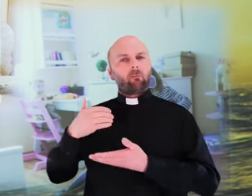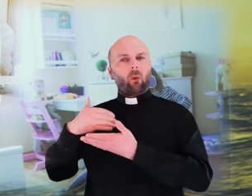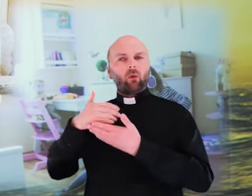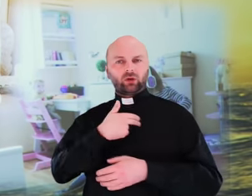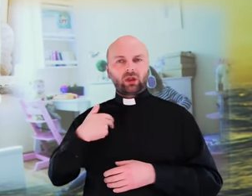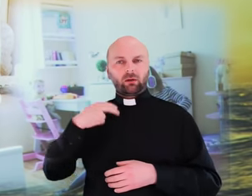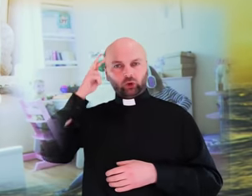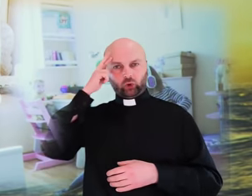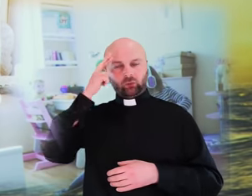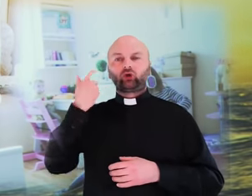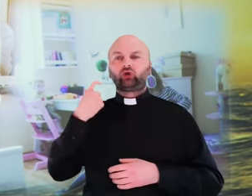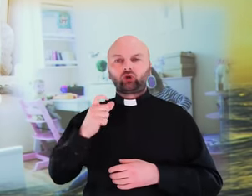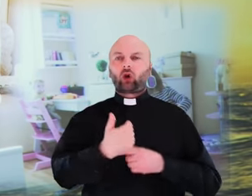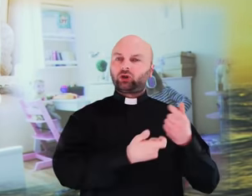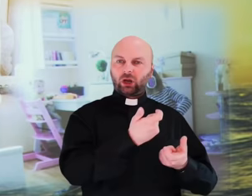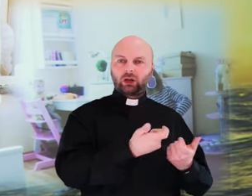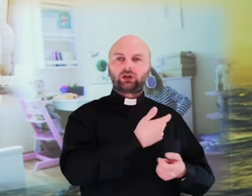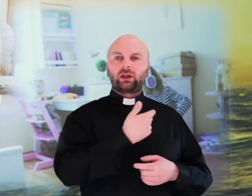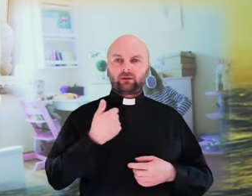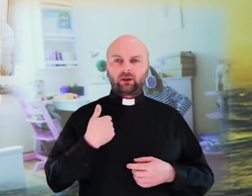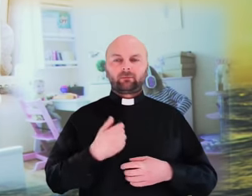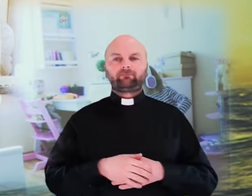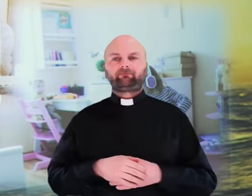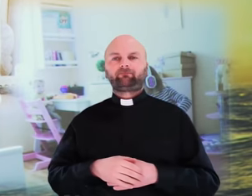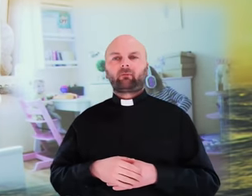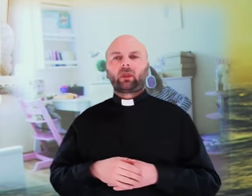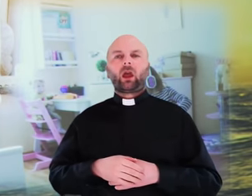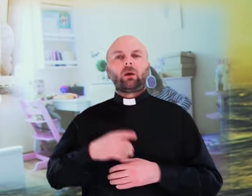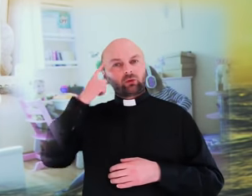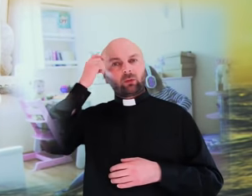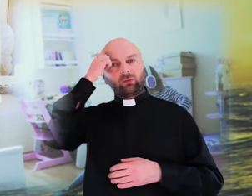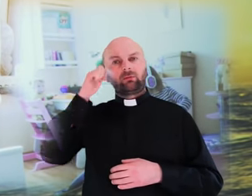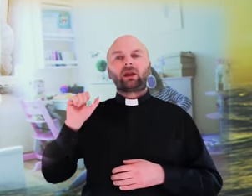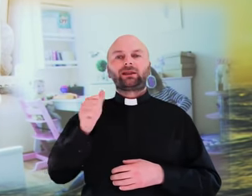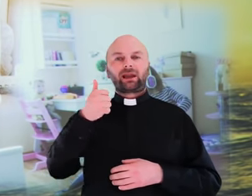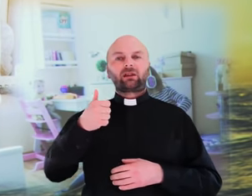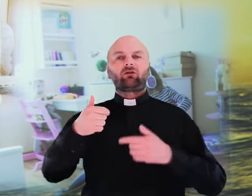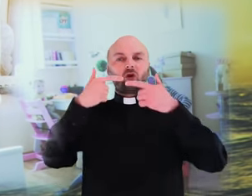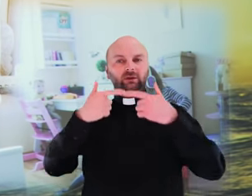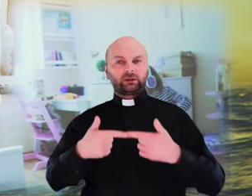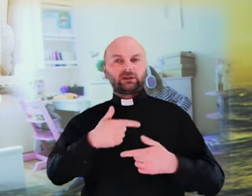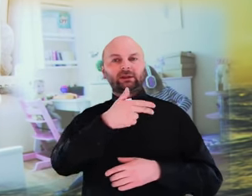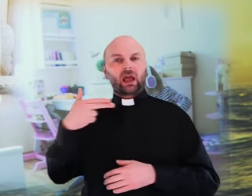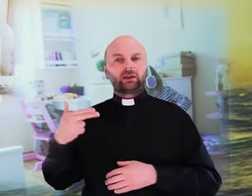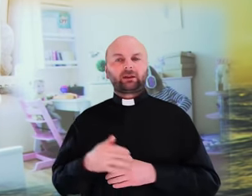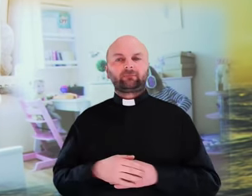naprawdę. Zapamiętajmy jedno zdanie, które powiedział nam dzisiaj nasz kochany